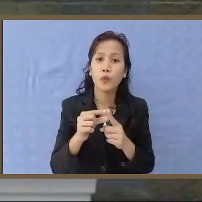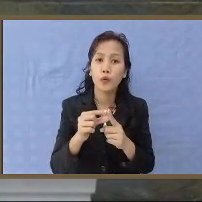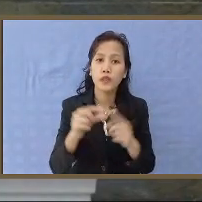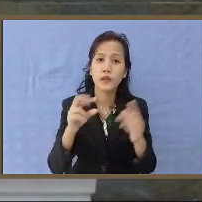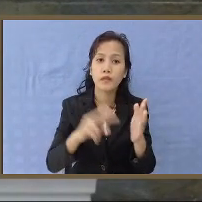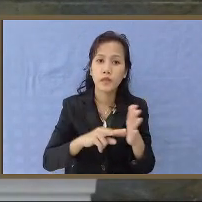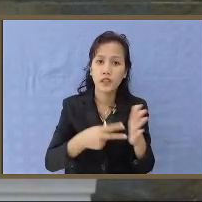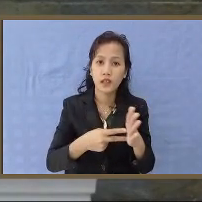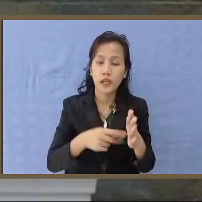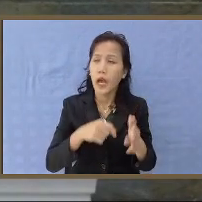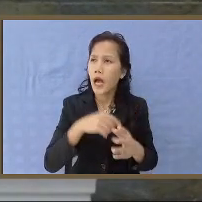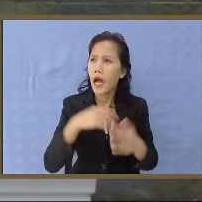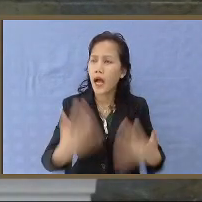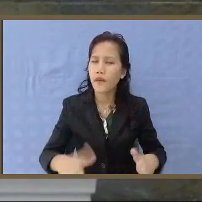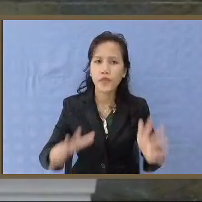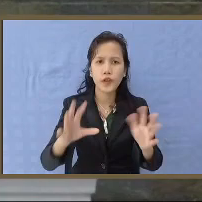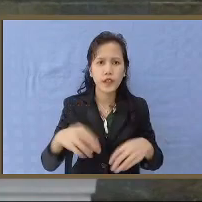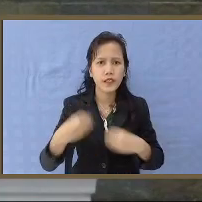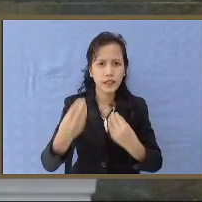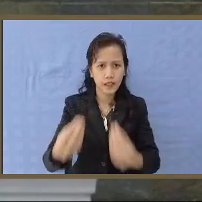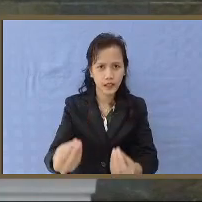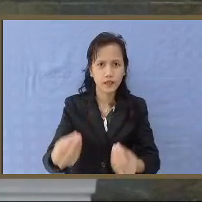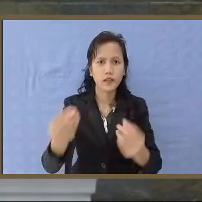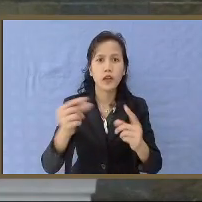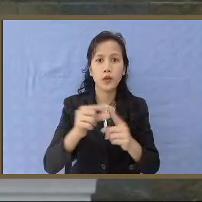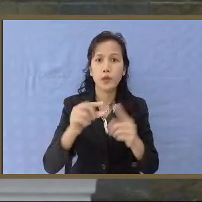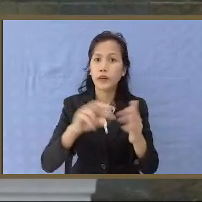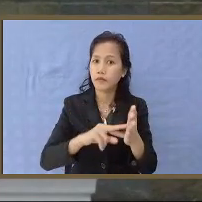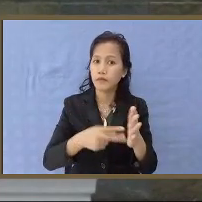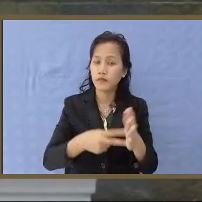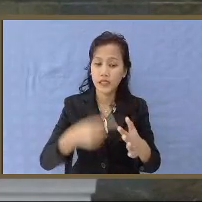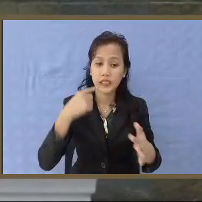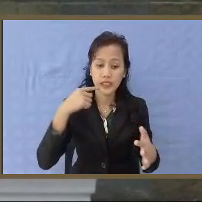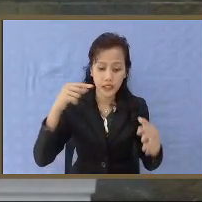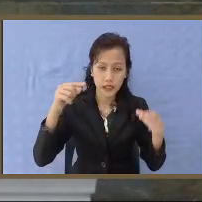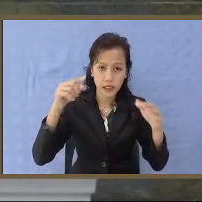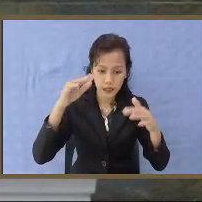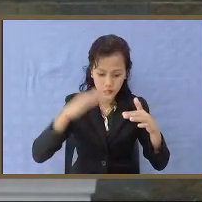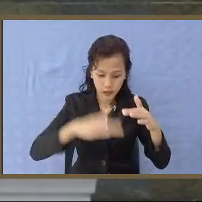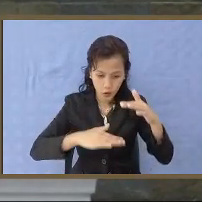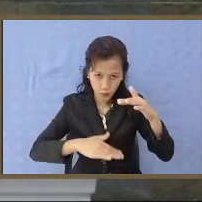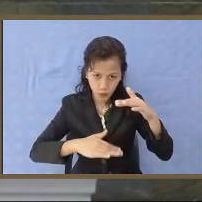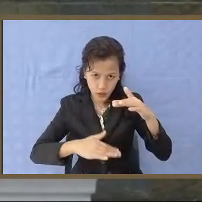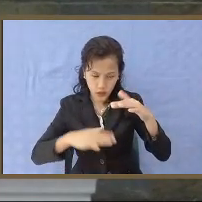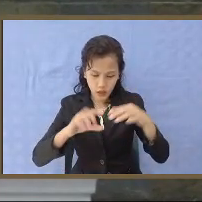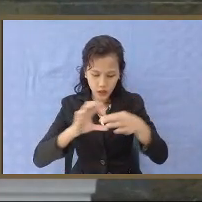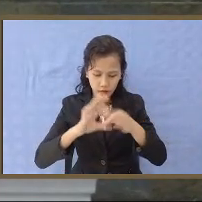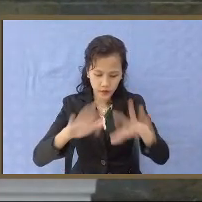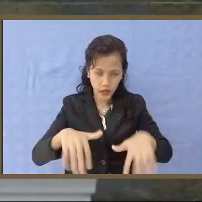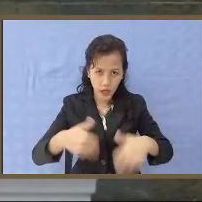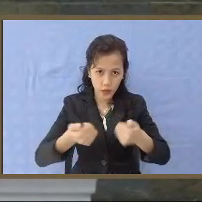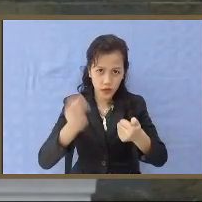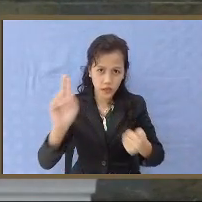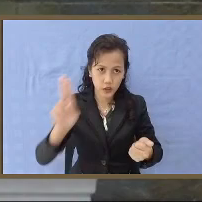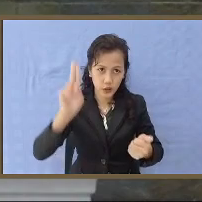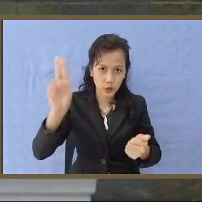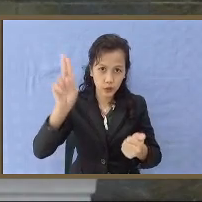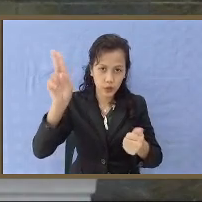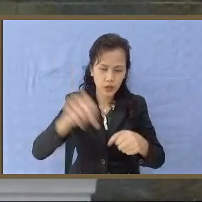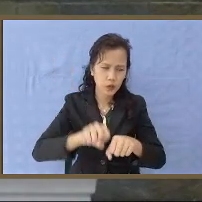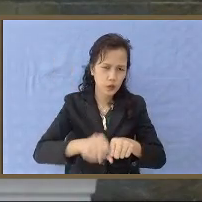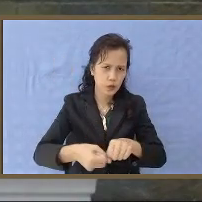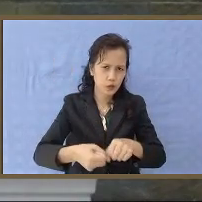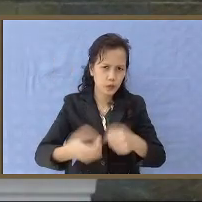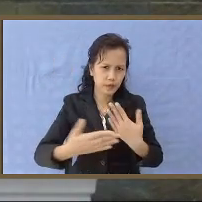na mabigyan ko yan ng word meaning, sinasabi ko na po sa baba niyan kung paano siya ginamit. So madali